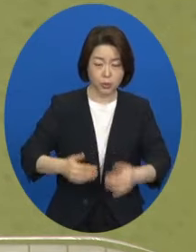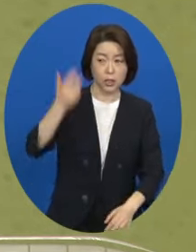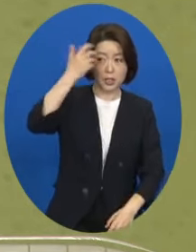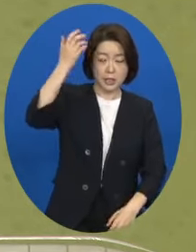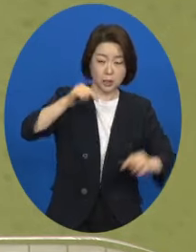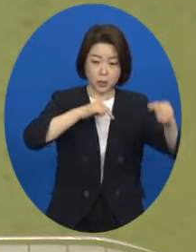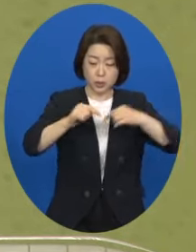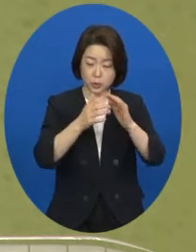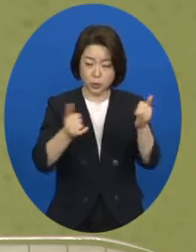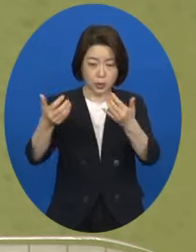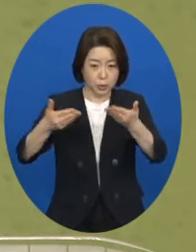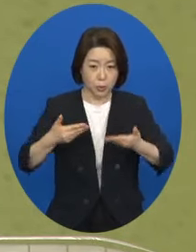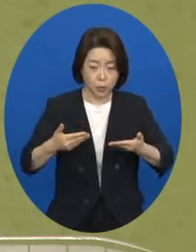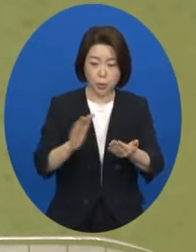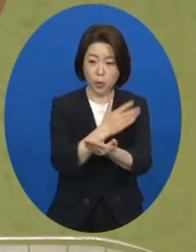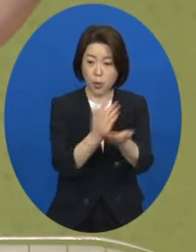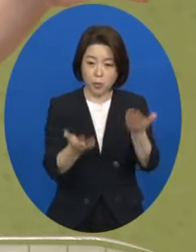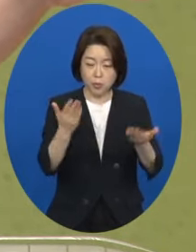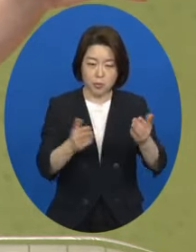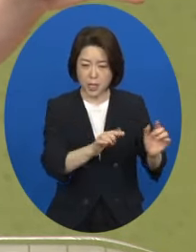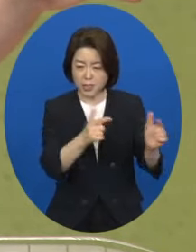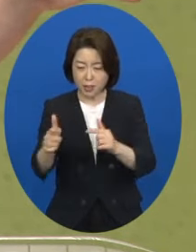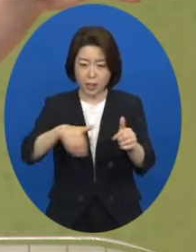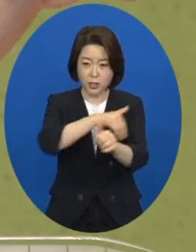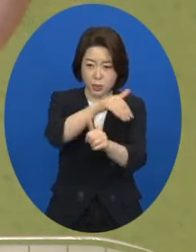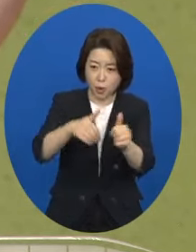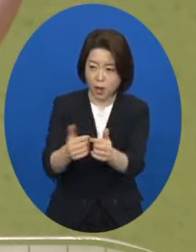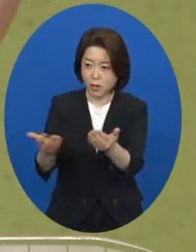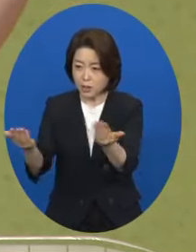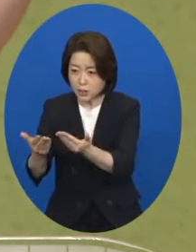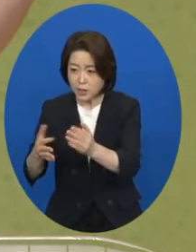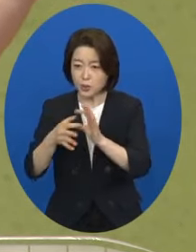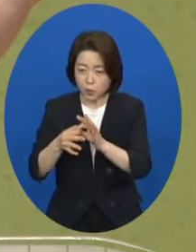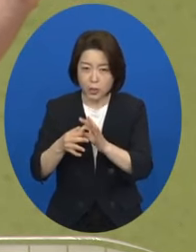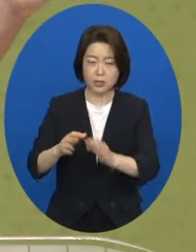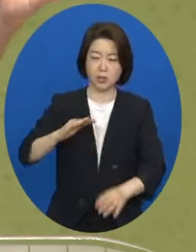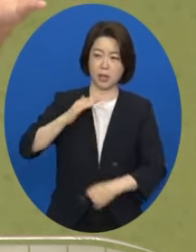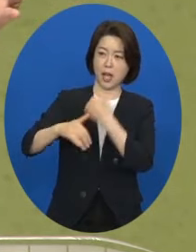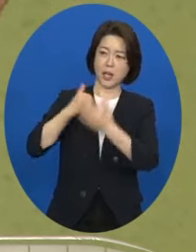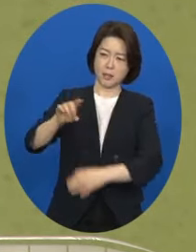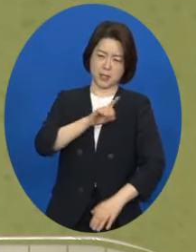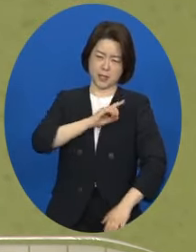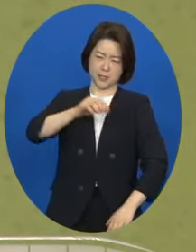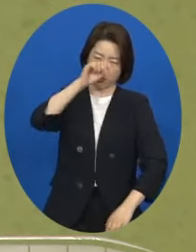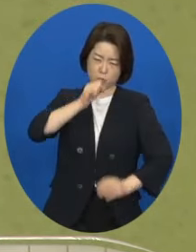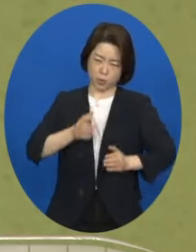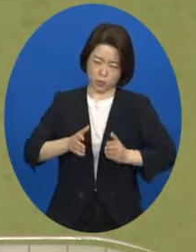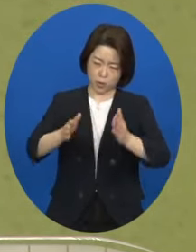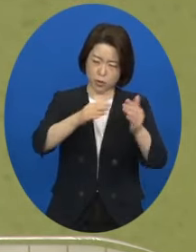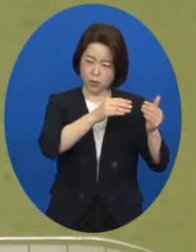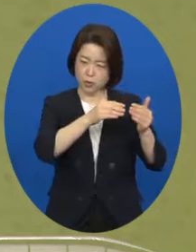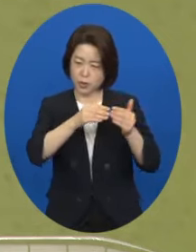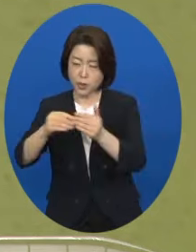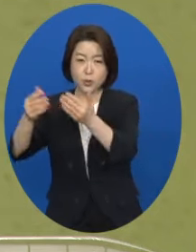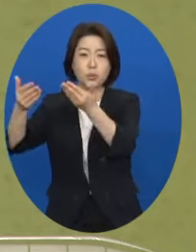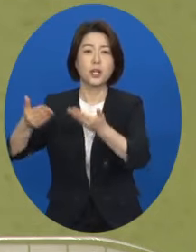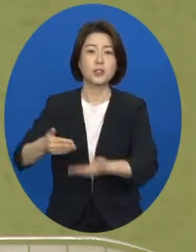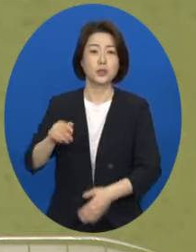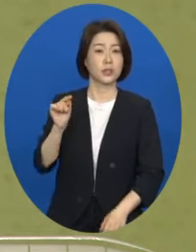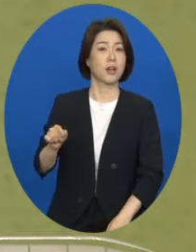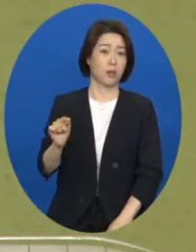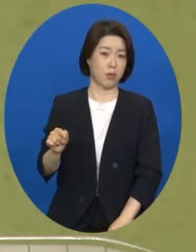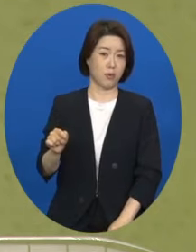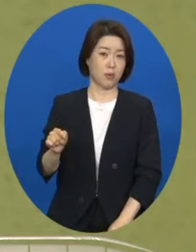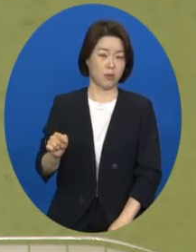주셨고 분별할 수 있는 다양한 환경들과 사건들을 통해서 우리를 하나님이 가장 좋으신 길로 인도하신다는